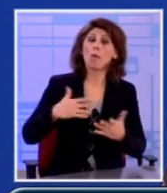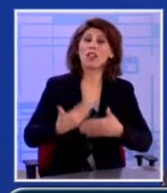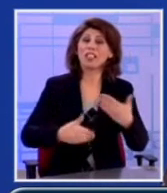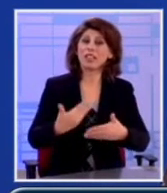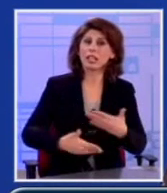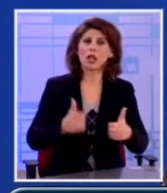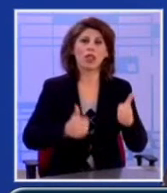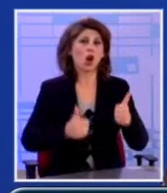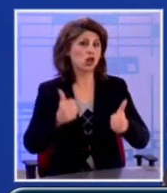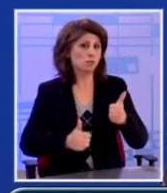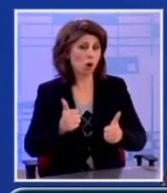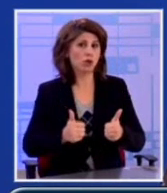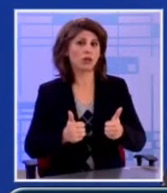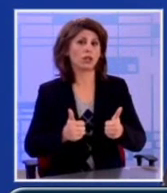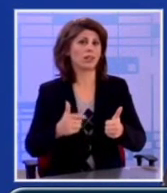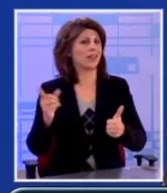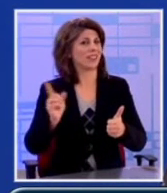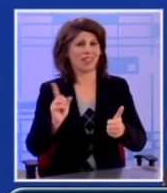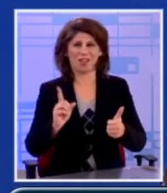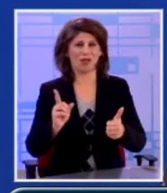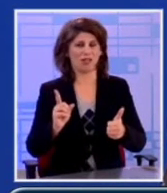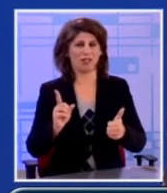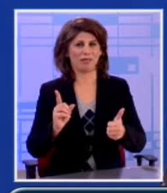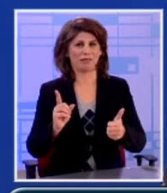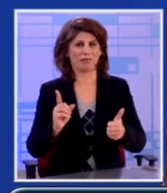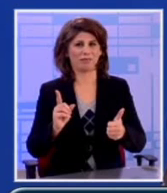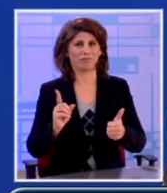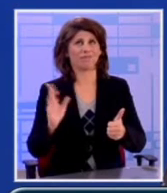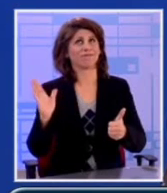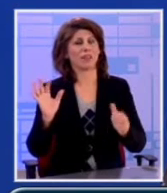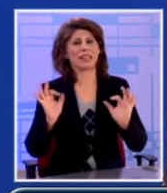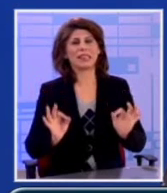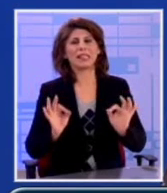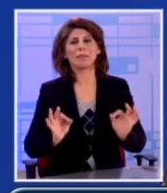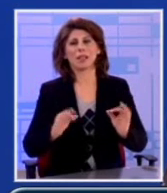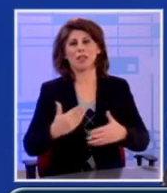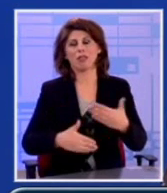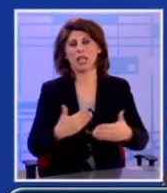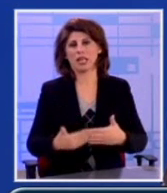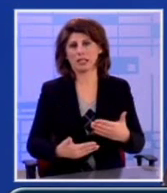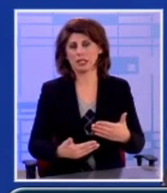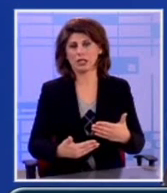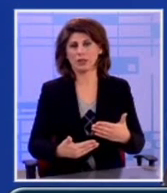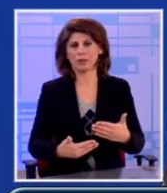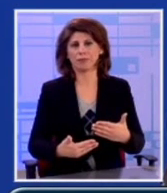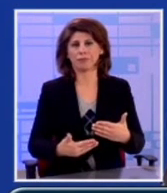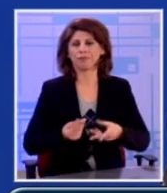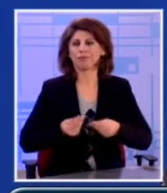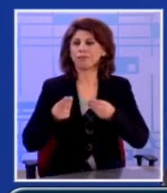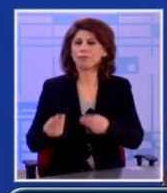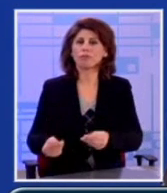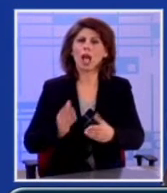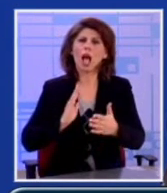διαδικασίες διαγωνισμών και όχι εντελώς τυπικές διαδικασίες